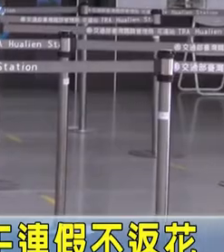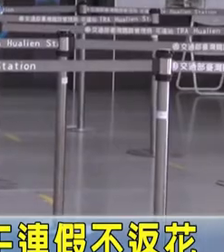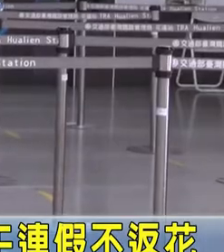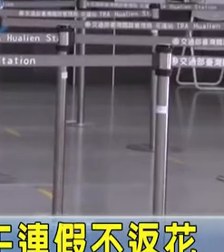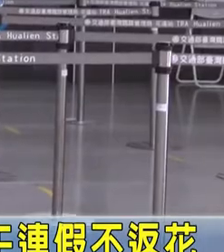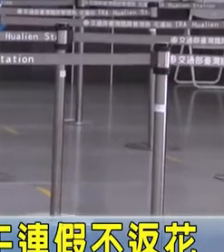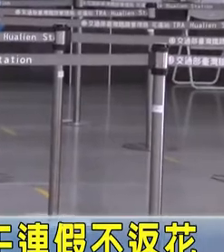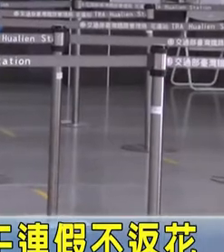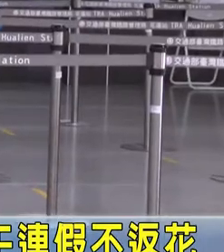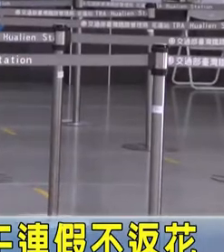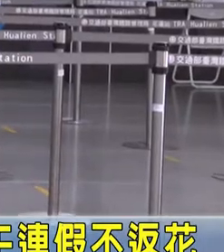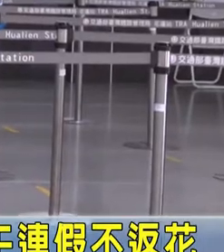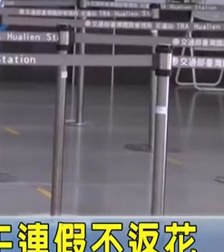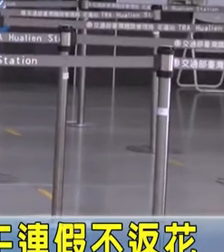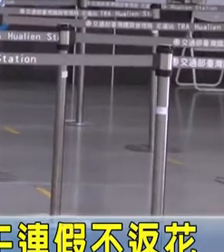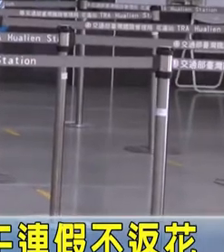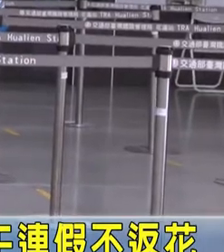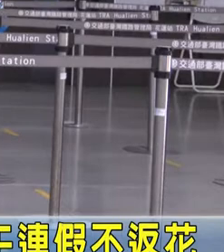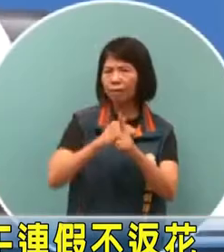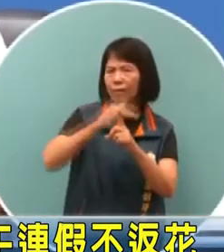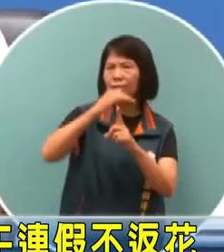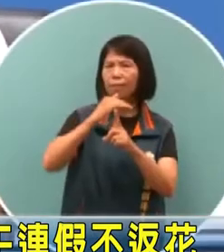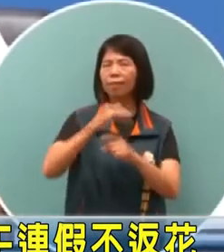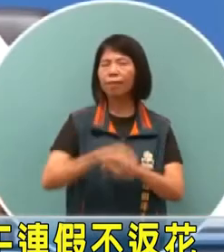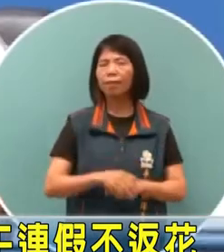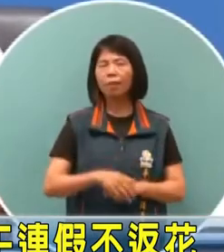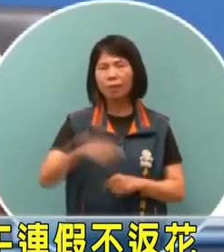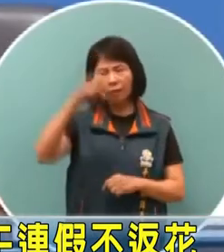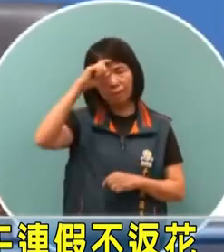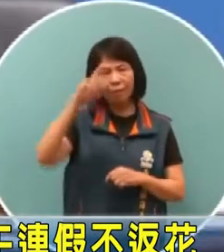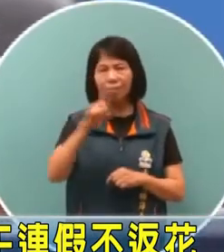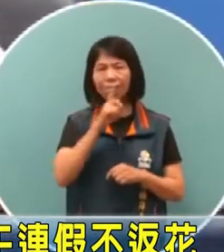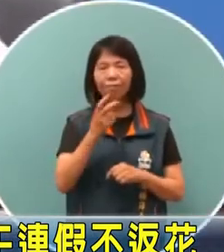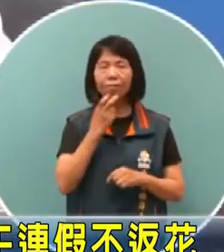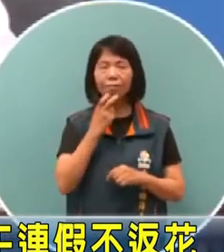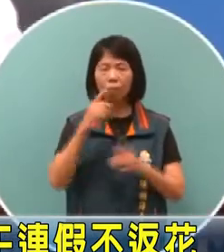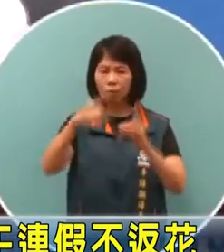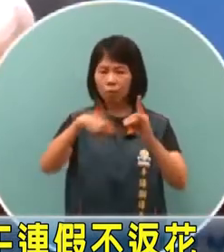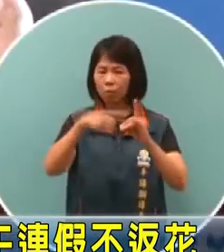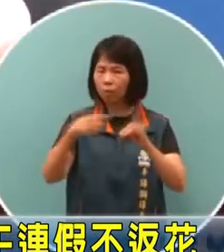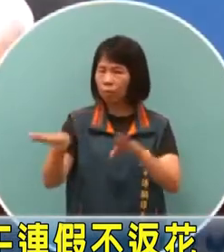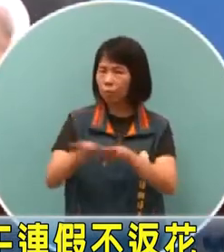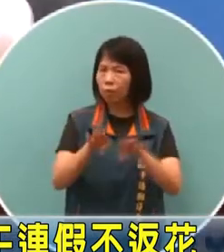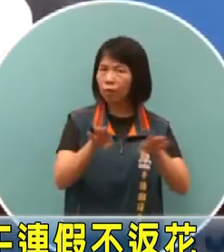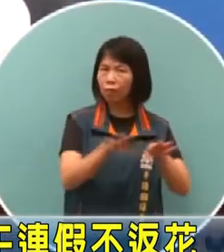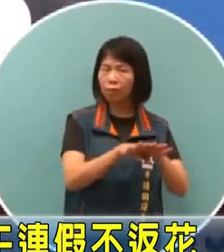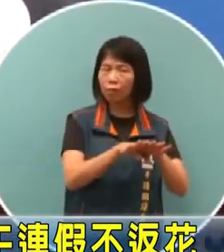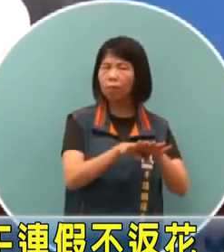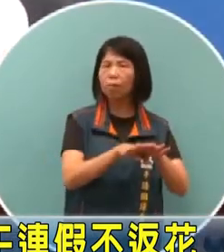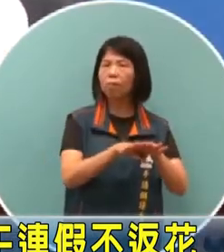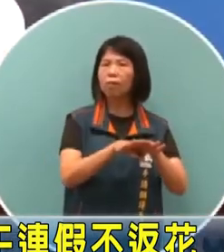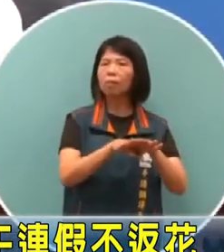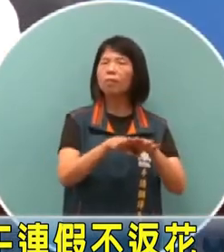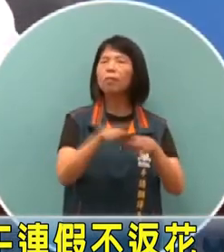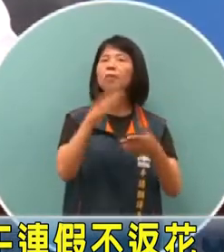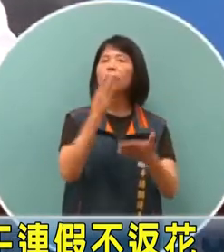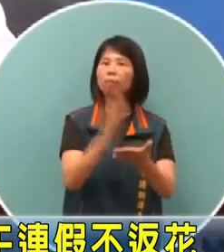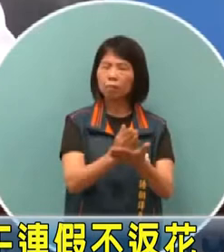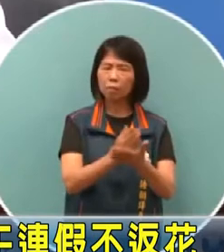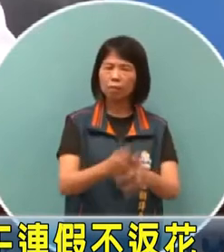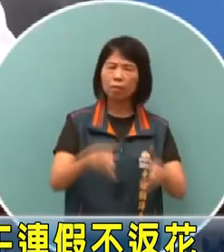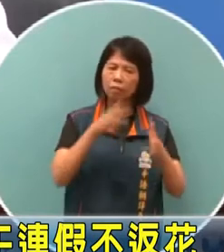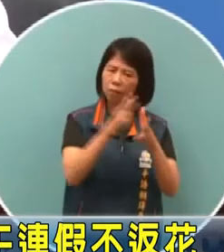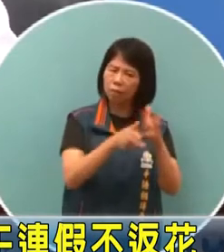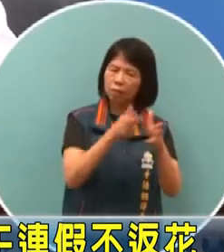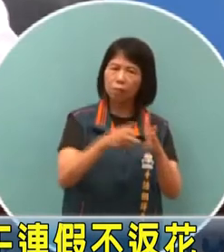必守住疫情。 我们就呼吁中央，端午连休停止铁公